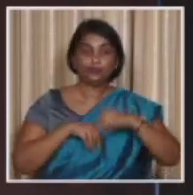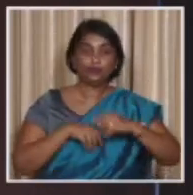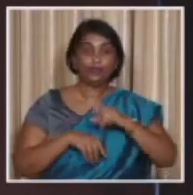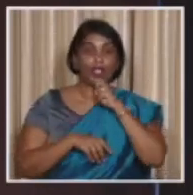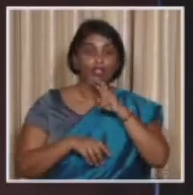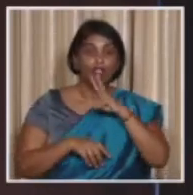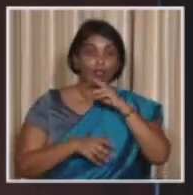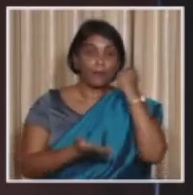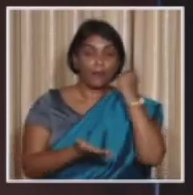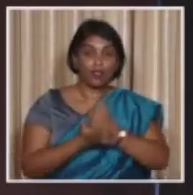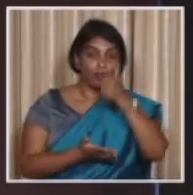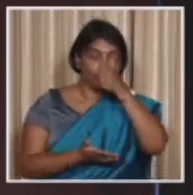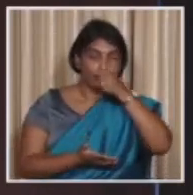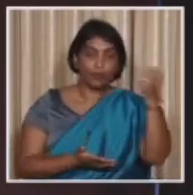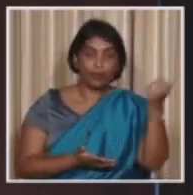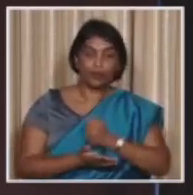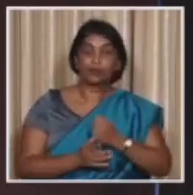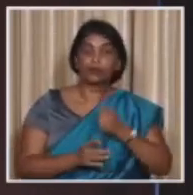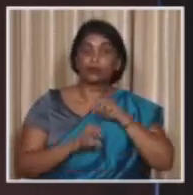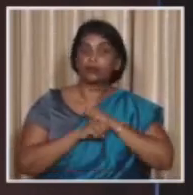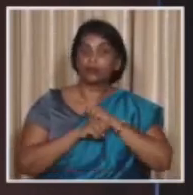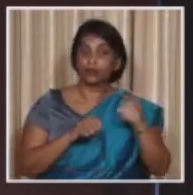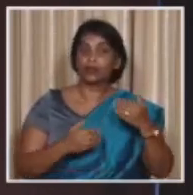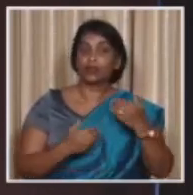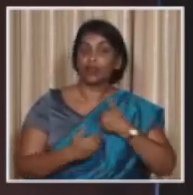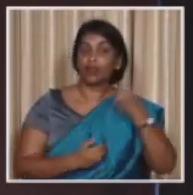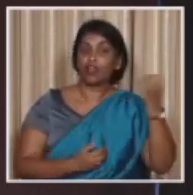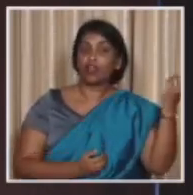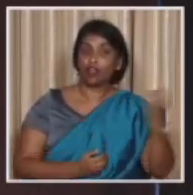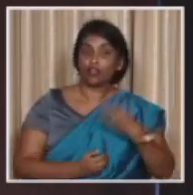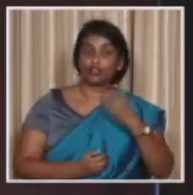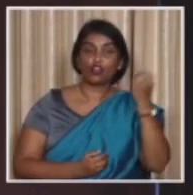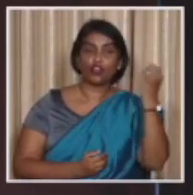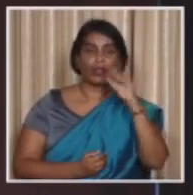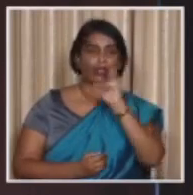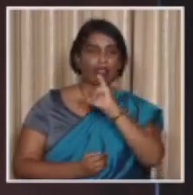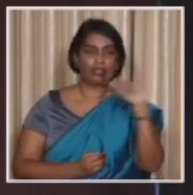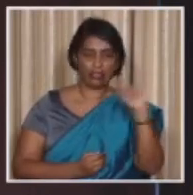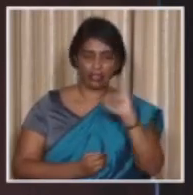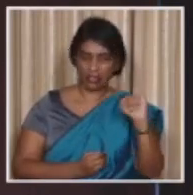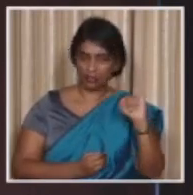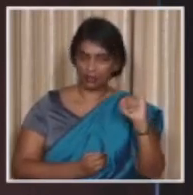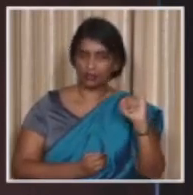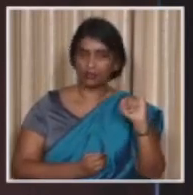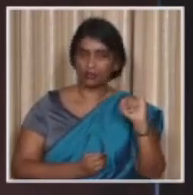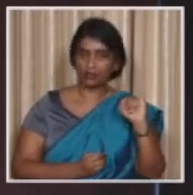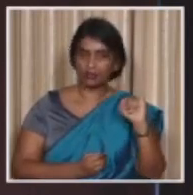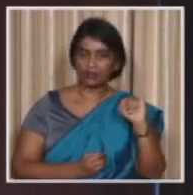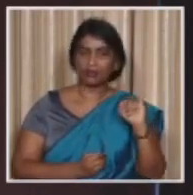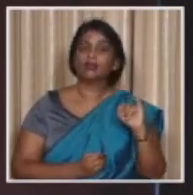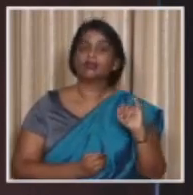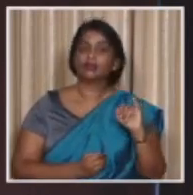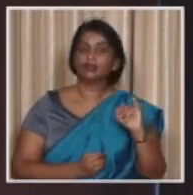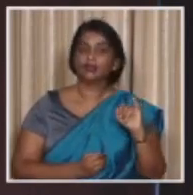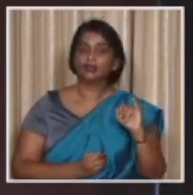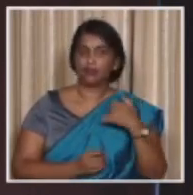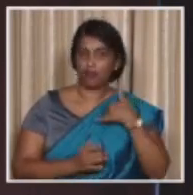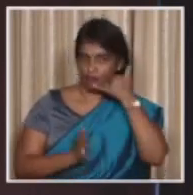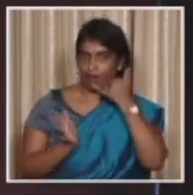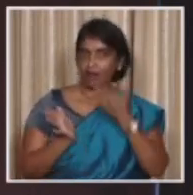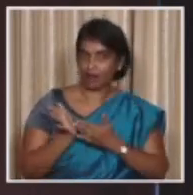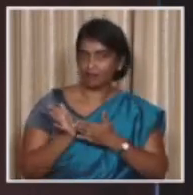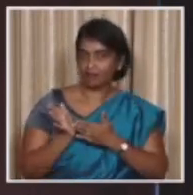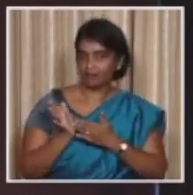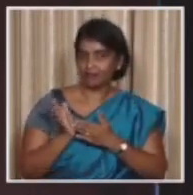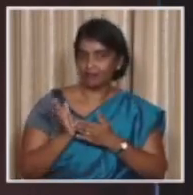මහදවල් බැඳුම් කර මංකොල්ලය ජනගත කළ මගේ අංකය අංක 16ද 15ද කියලා ඉවරලා. හරිද? ඔන්න මගේ ෆෝන් එකේ